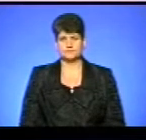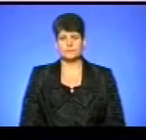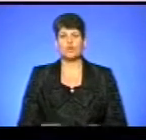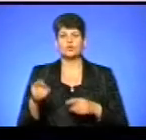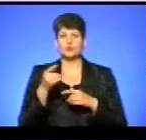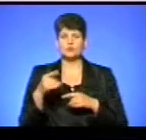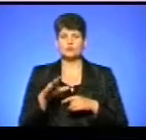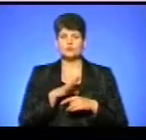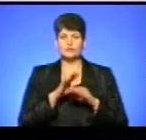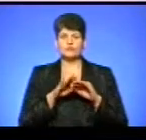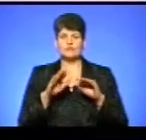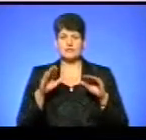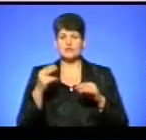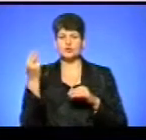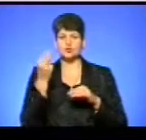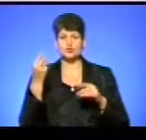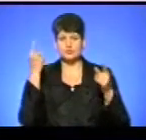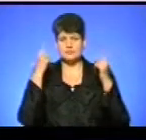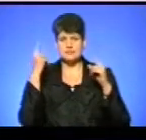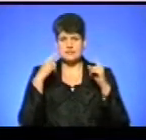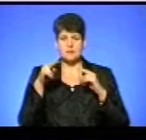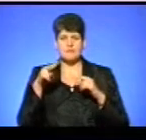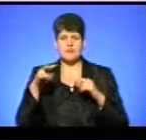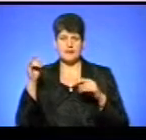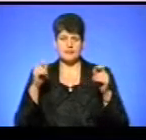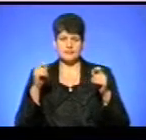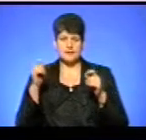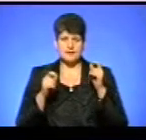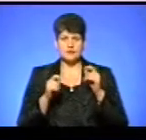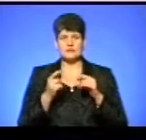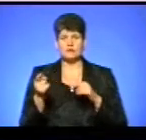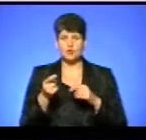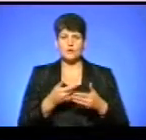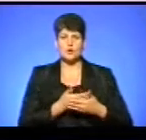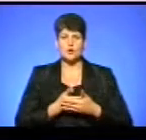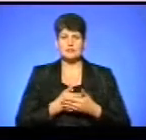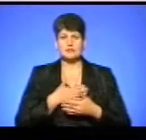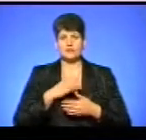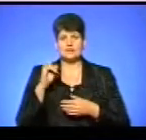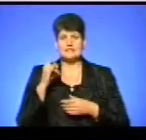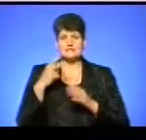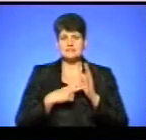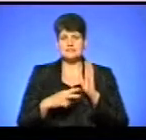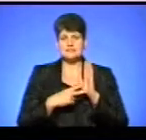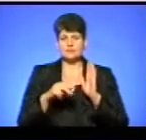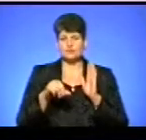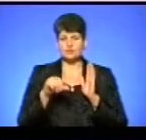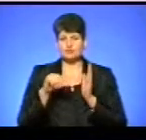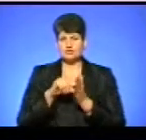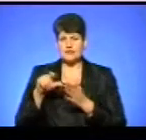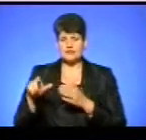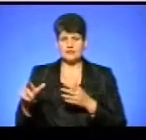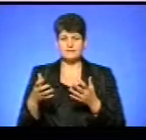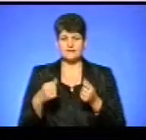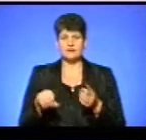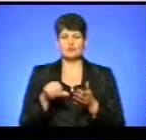В Тернополі пройшов дитячий художньо-мистецький пленер «Тернопіль. Колиска мого дитинства». 77 учасників взяли участь у конкурсі образотворчих